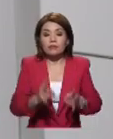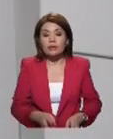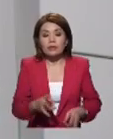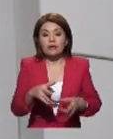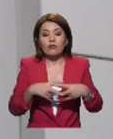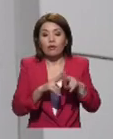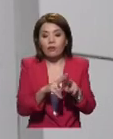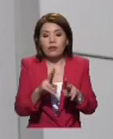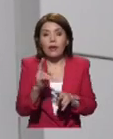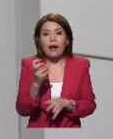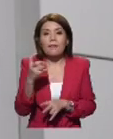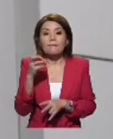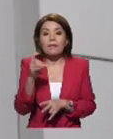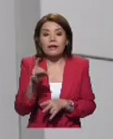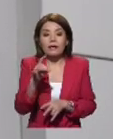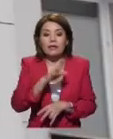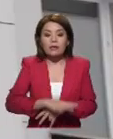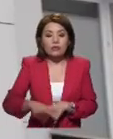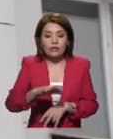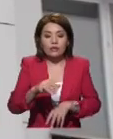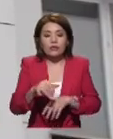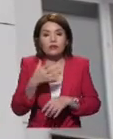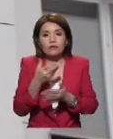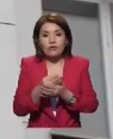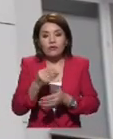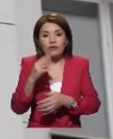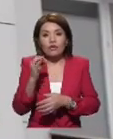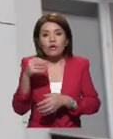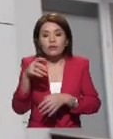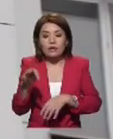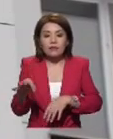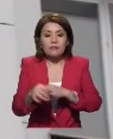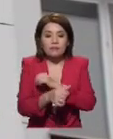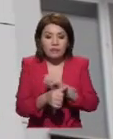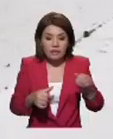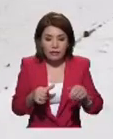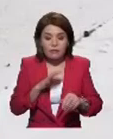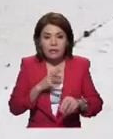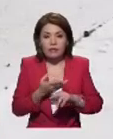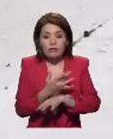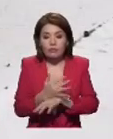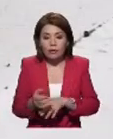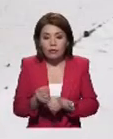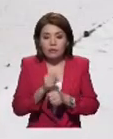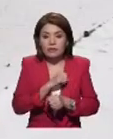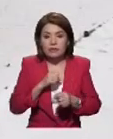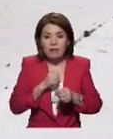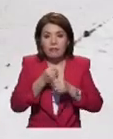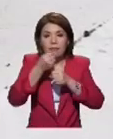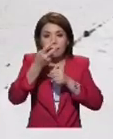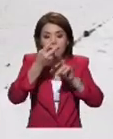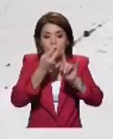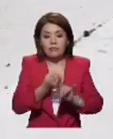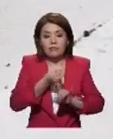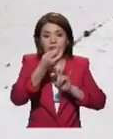столичном комплексе «Хабар». Астанчанин зарезал тещу и выбросил из окна 7-го этажа 4-летнего племянника, а после выпрыгнул сам. Супруге тирана